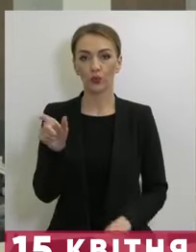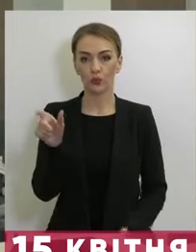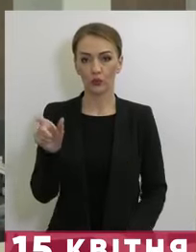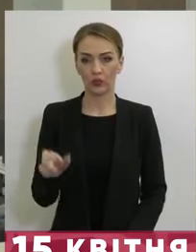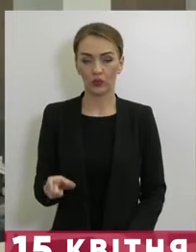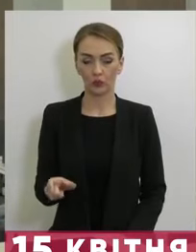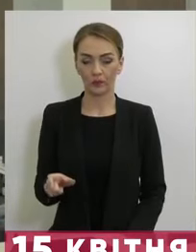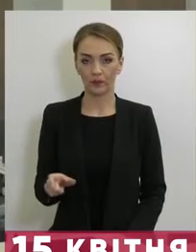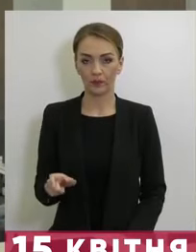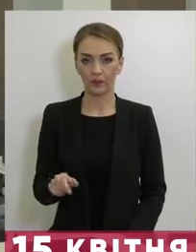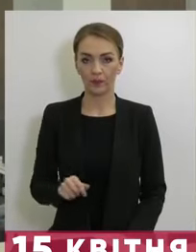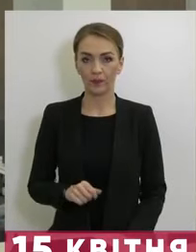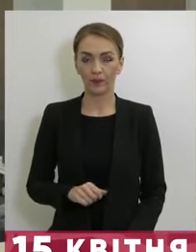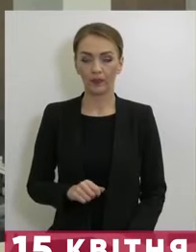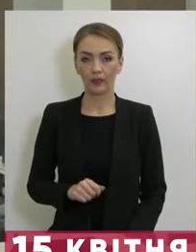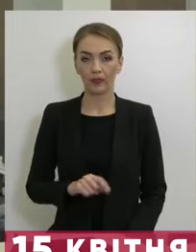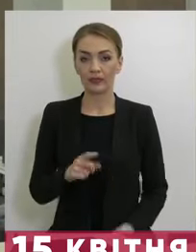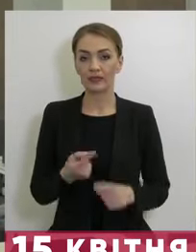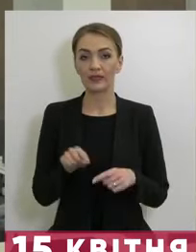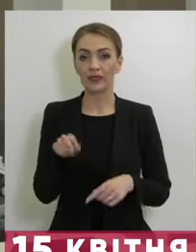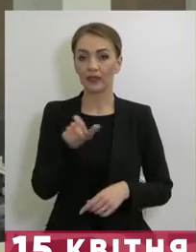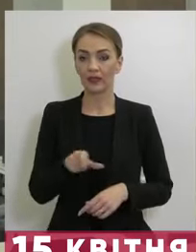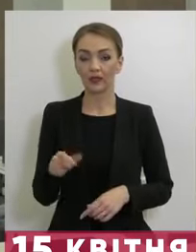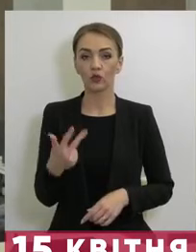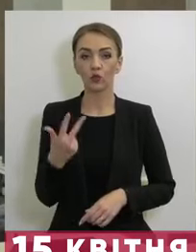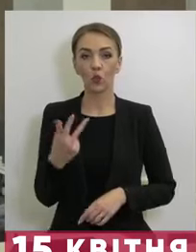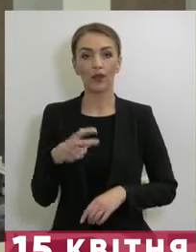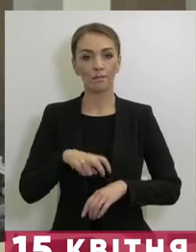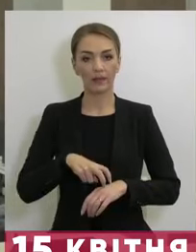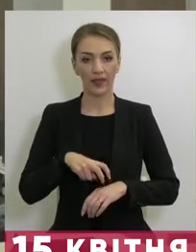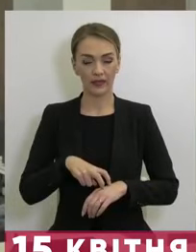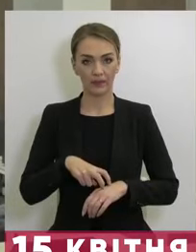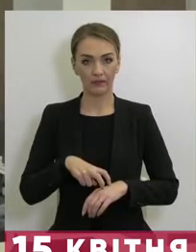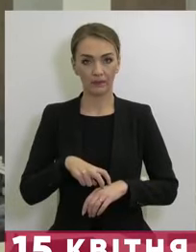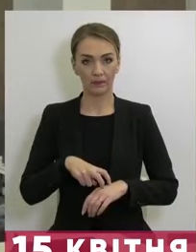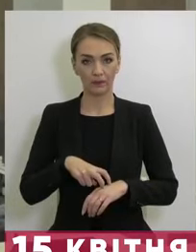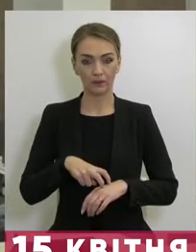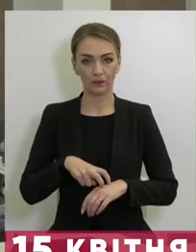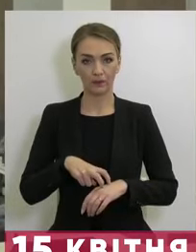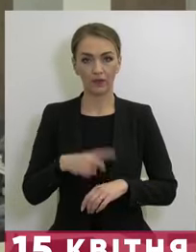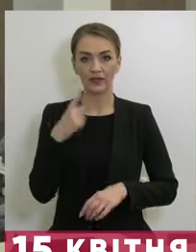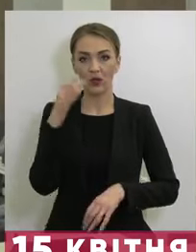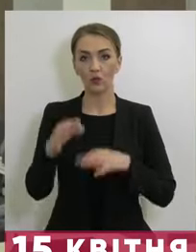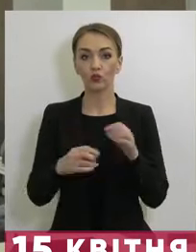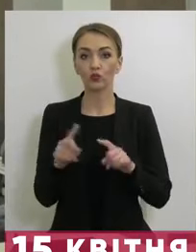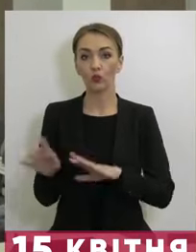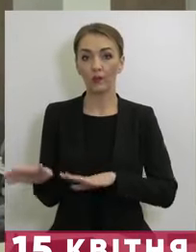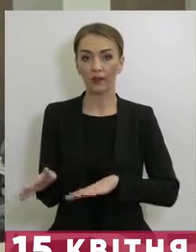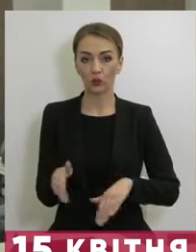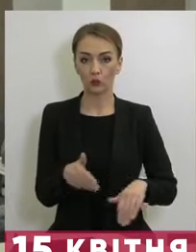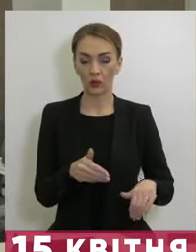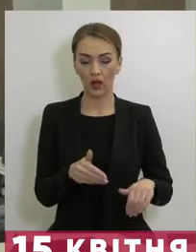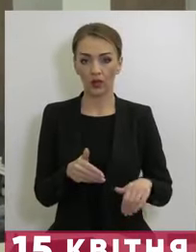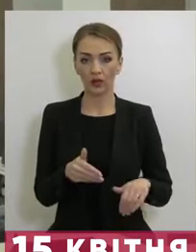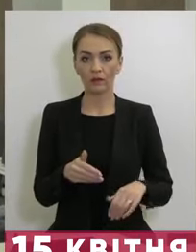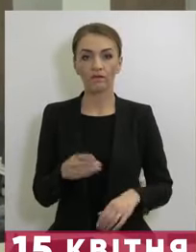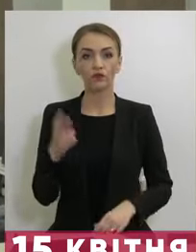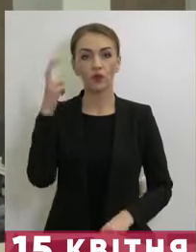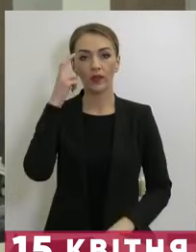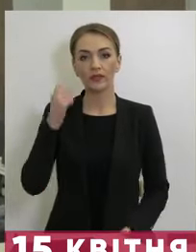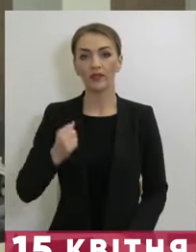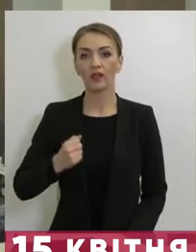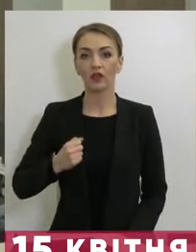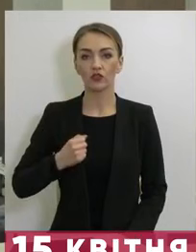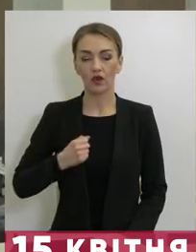людину. З них троє медиків. За добу, що минула, в столиці, на